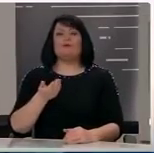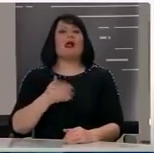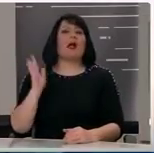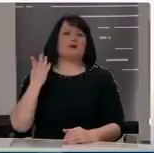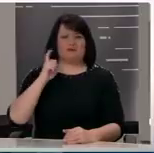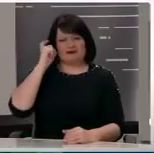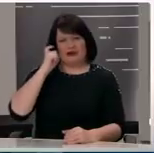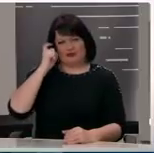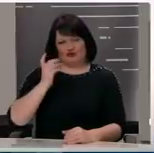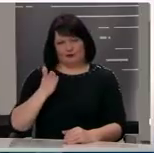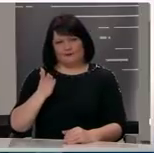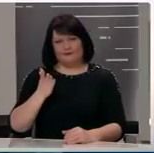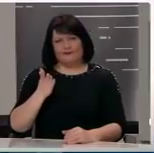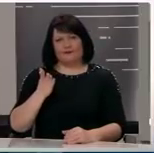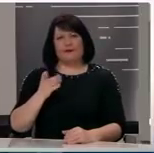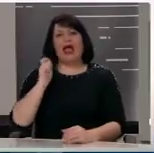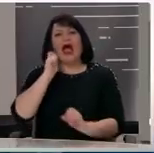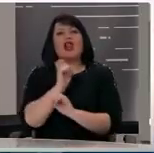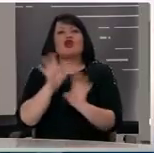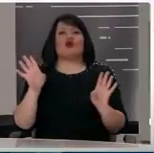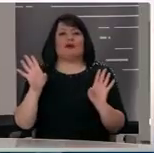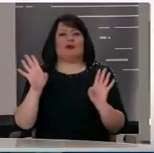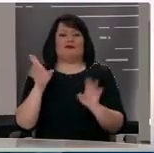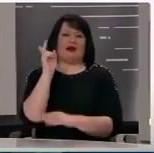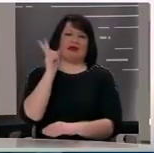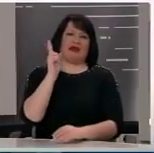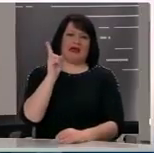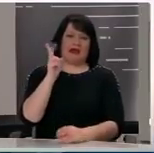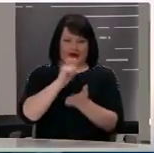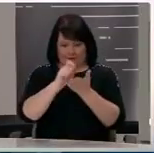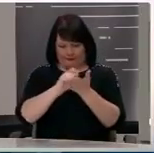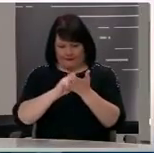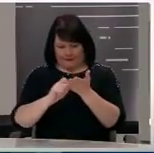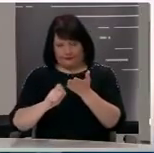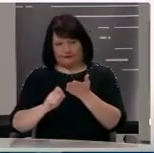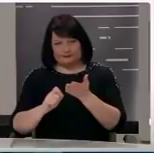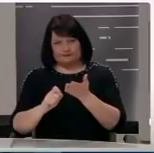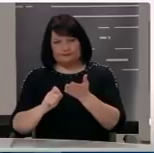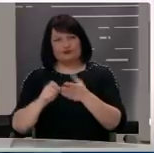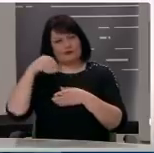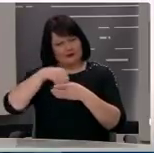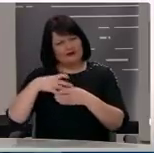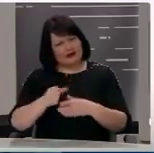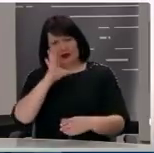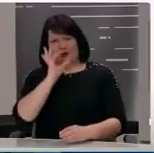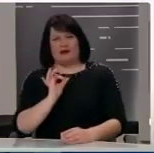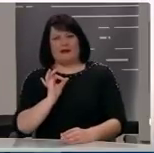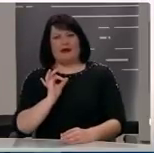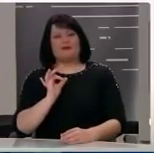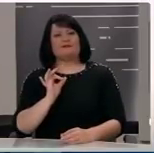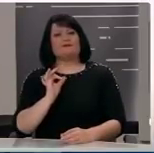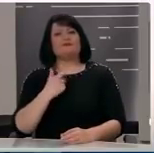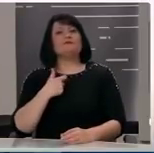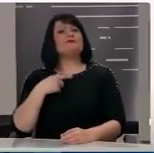Αν υποθέσουμε λοιπόν ότι η ανώνυμη καταγγελία φέρει φορτίο αλήθειας, το